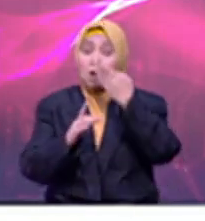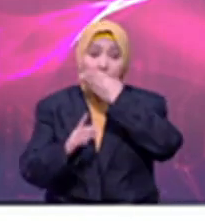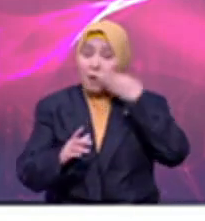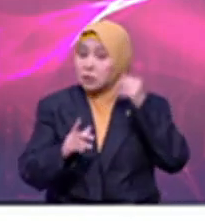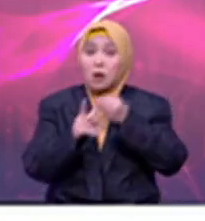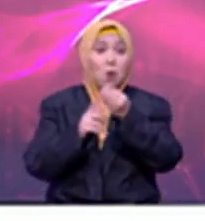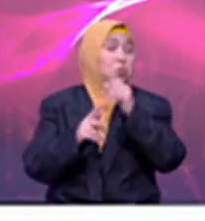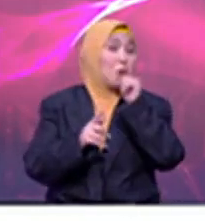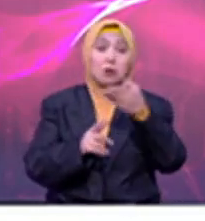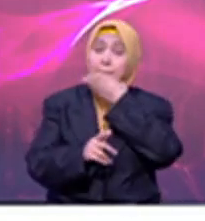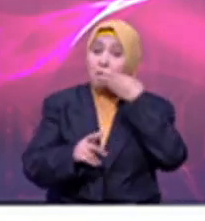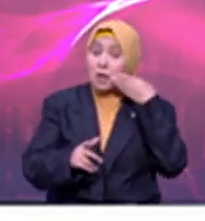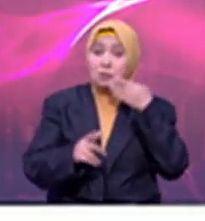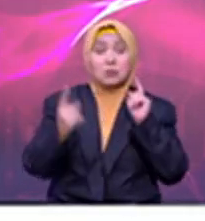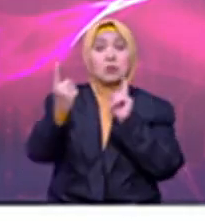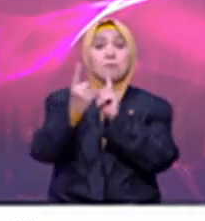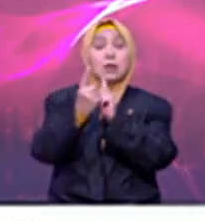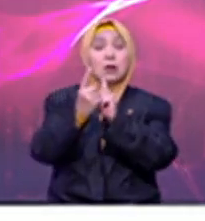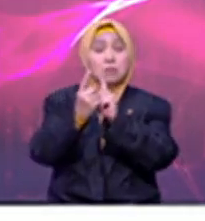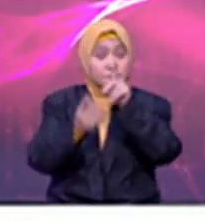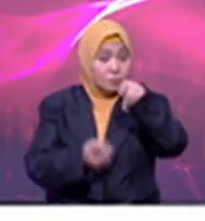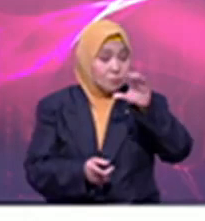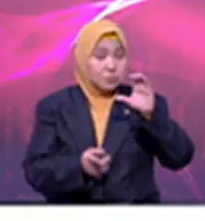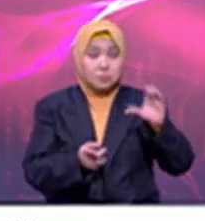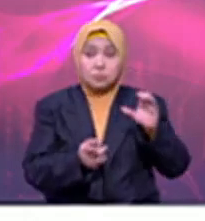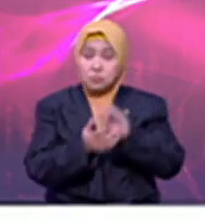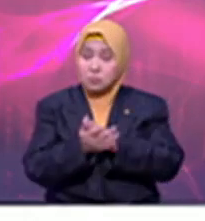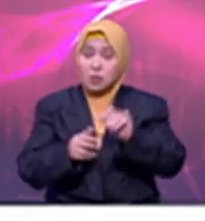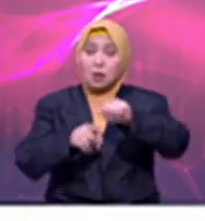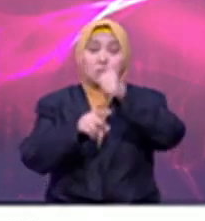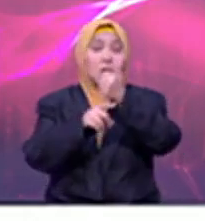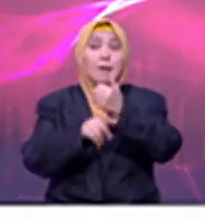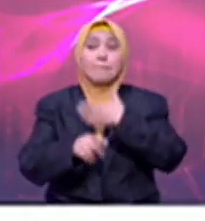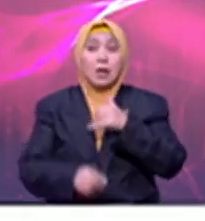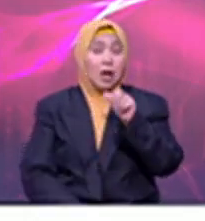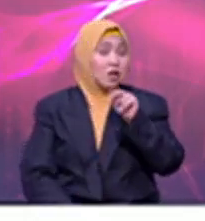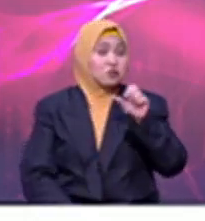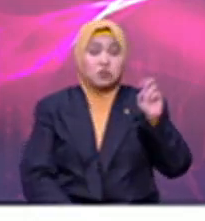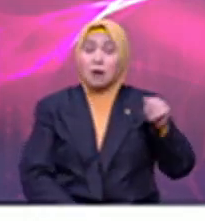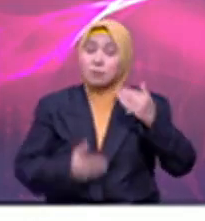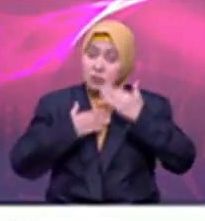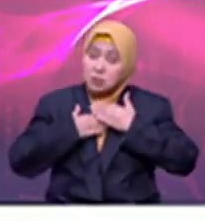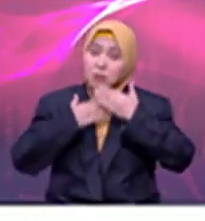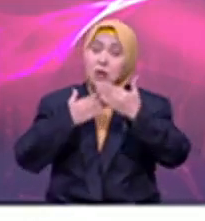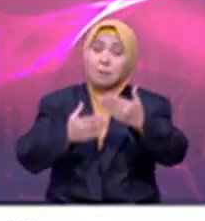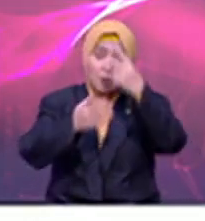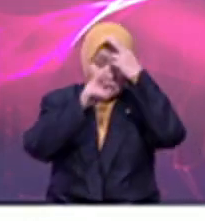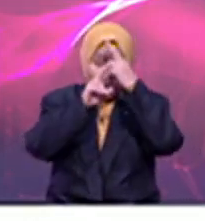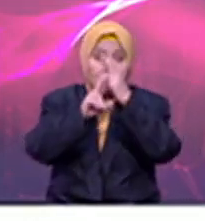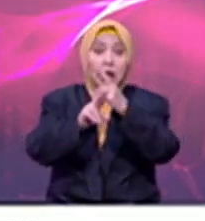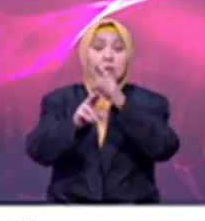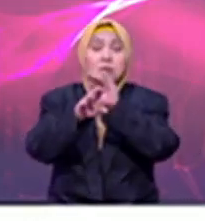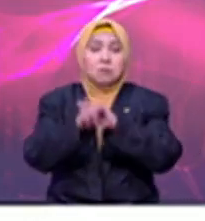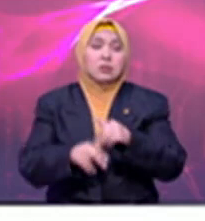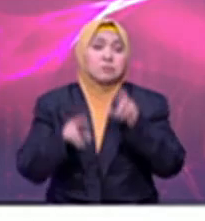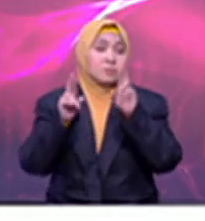not Ramadan beliau ditemui pada sidam media bersama pertubuhan Mai Aqsa Palestin katanya menzahirkan penghargaan kepada kerajaan dan